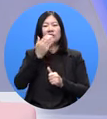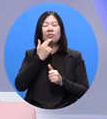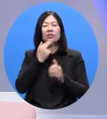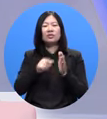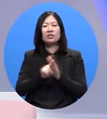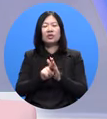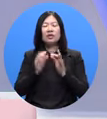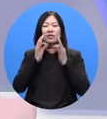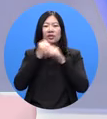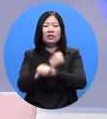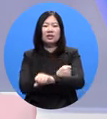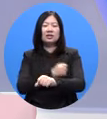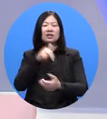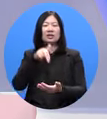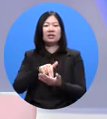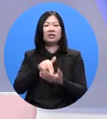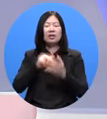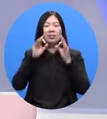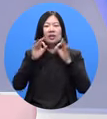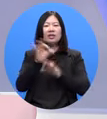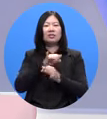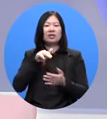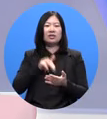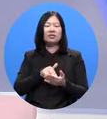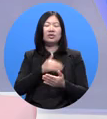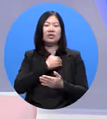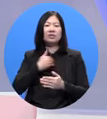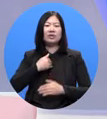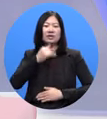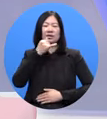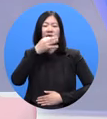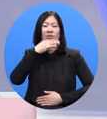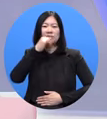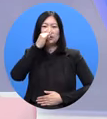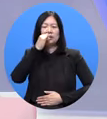것이고, 네. 결국 이 경우에는 경제적으로 여유 있는 계층이 유리하다는 얘기죠. 그렇죠. 밖에 없다. 예. 전혀.